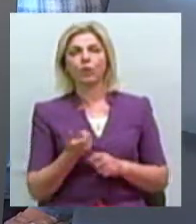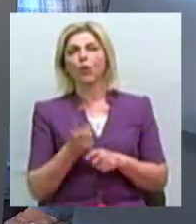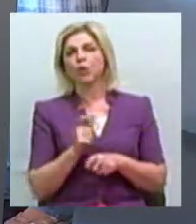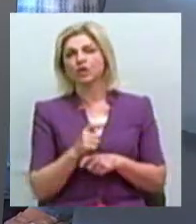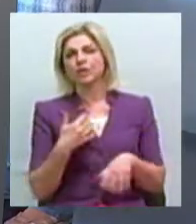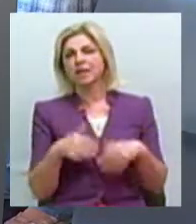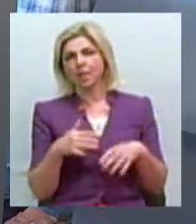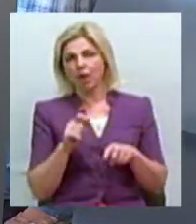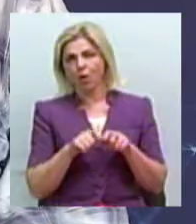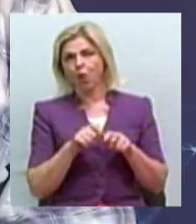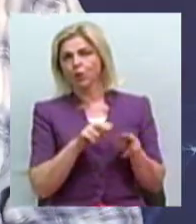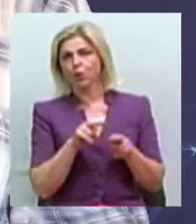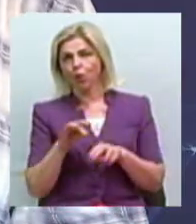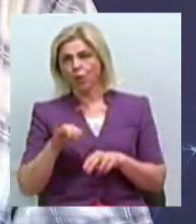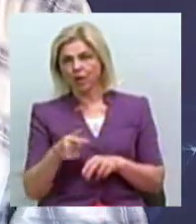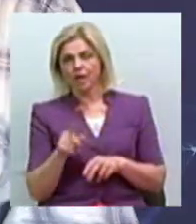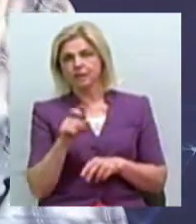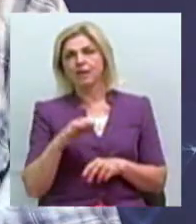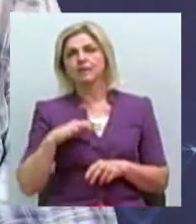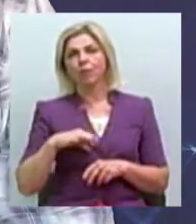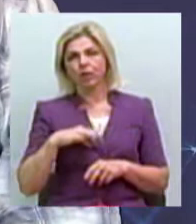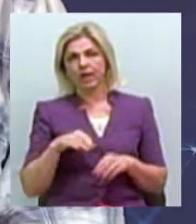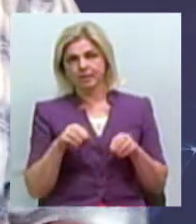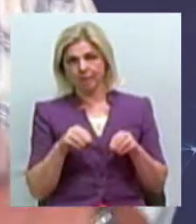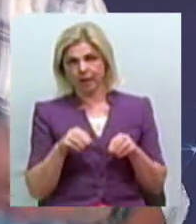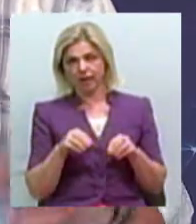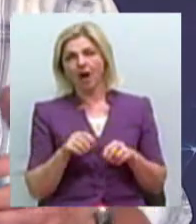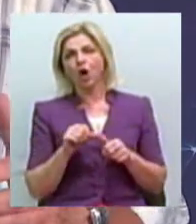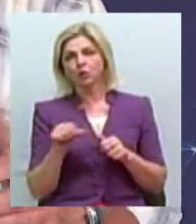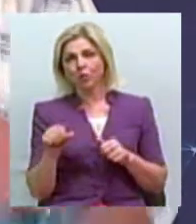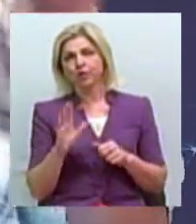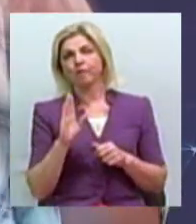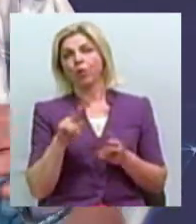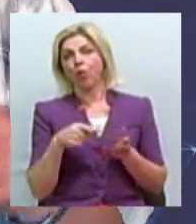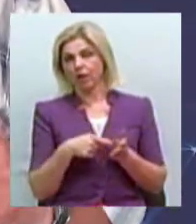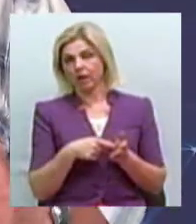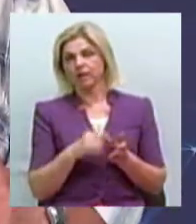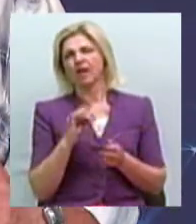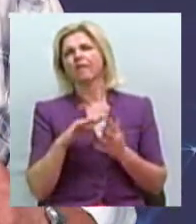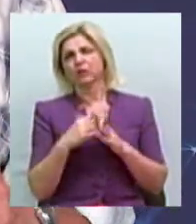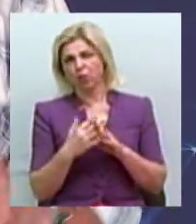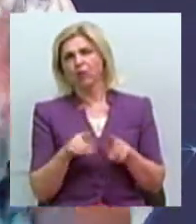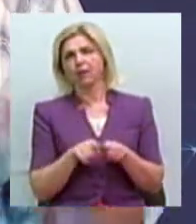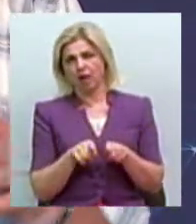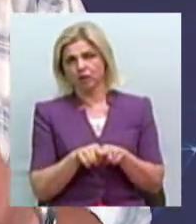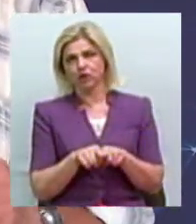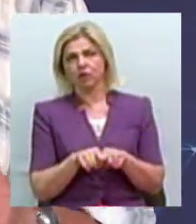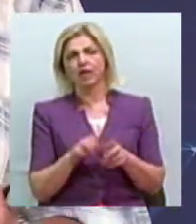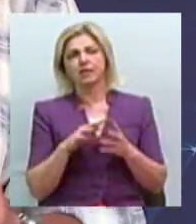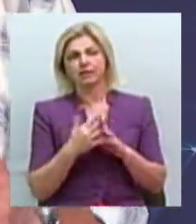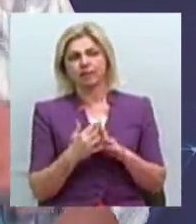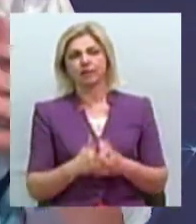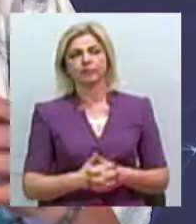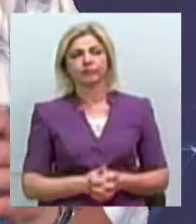слабый контроль за использованием земли, особенно вот в городе, ну оно и в селах также, в сельской